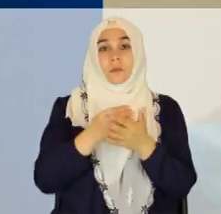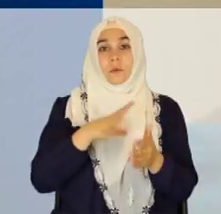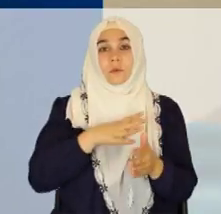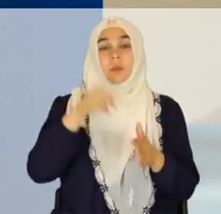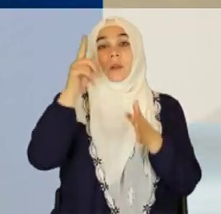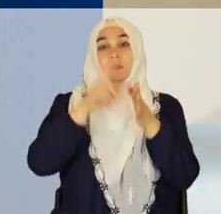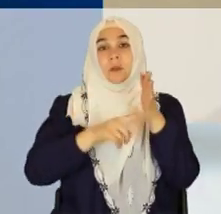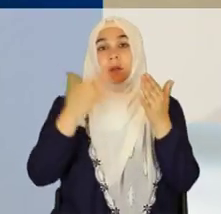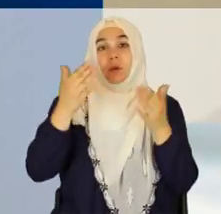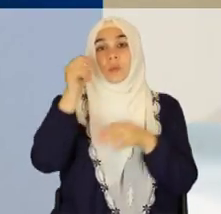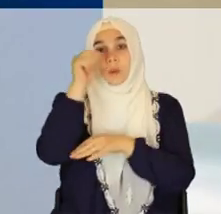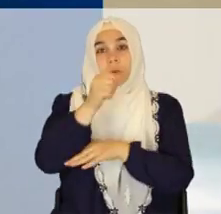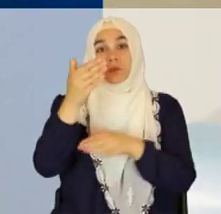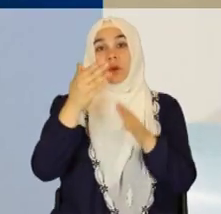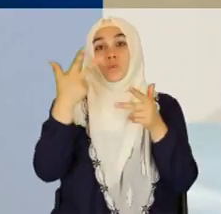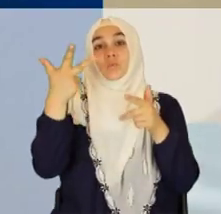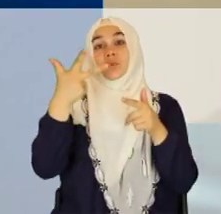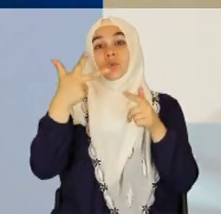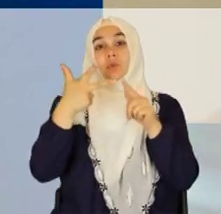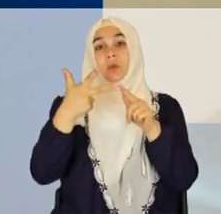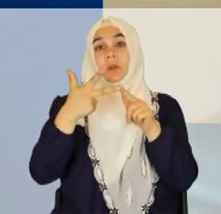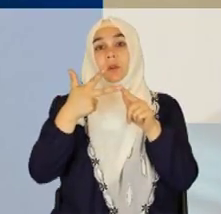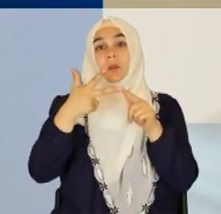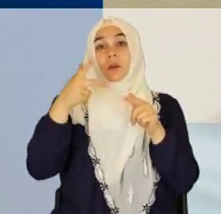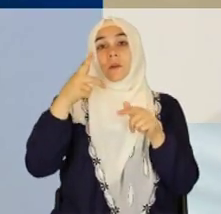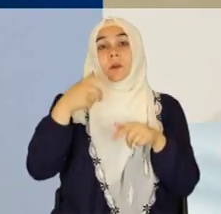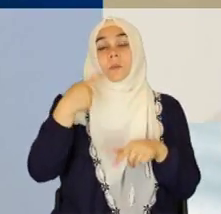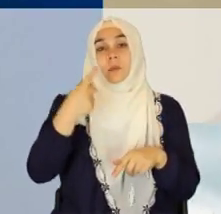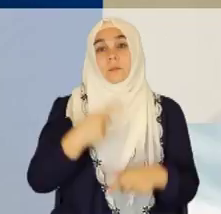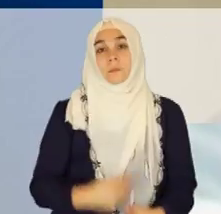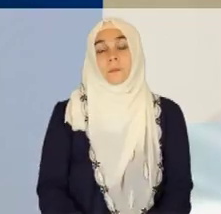Iymon va namozdan keyingi 3-chi rukn hisoblanadi.